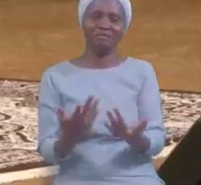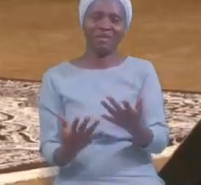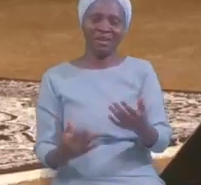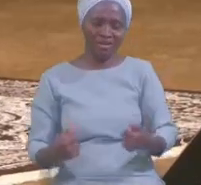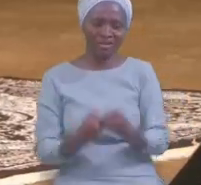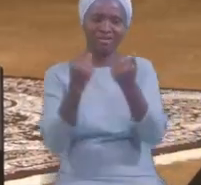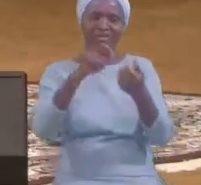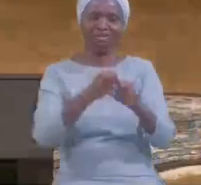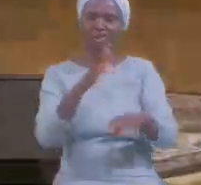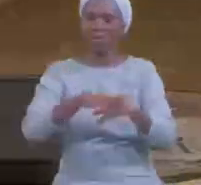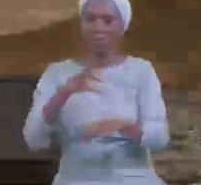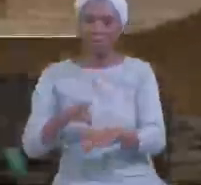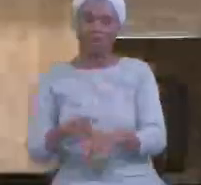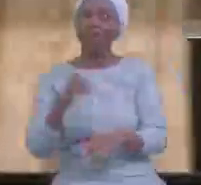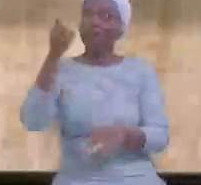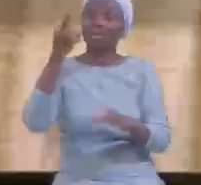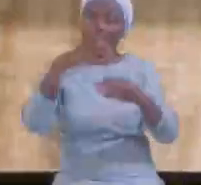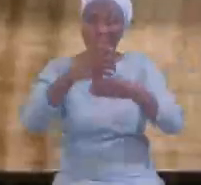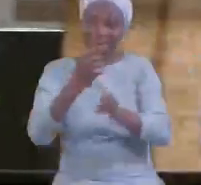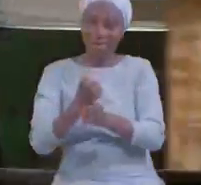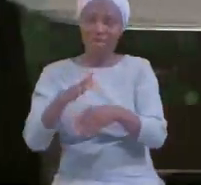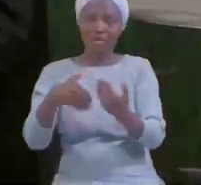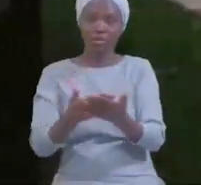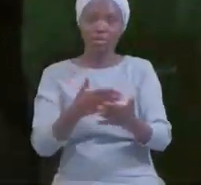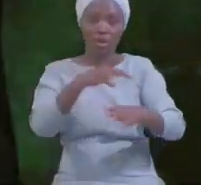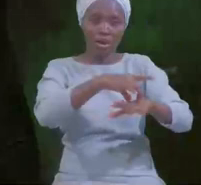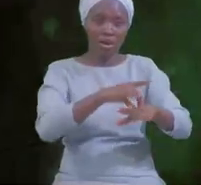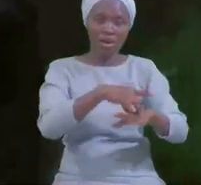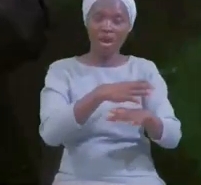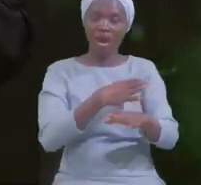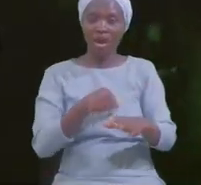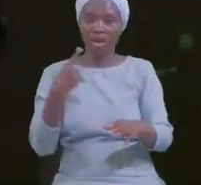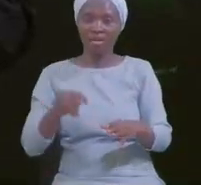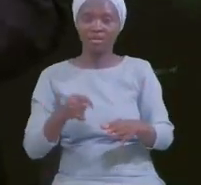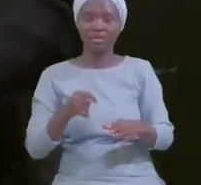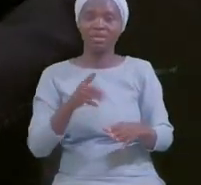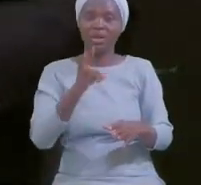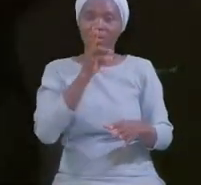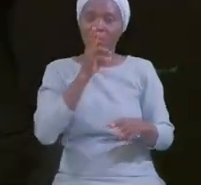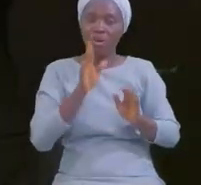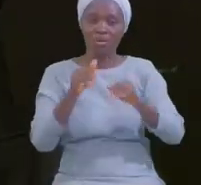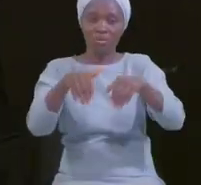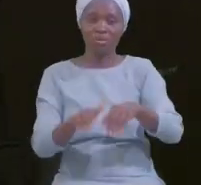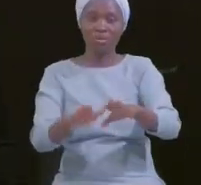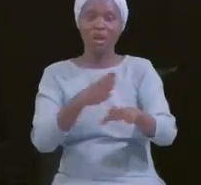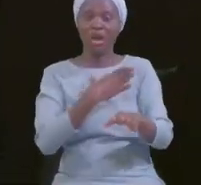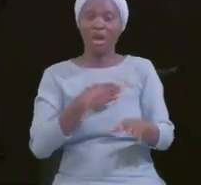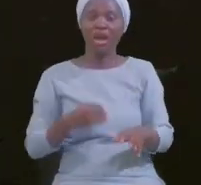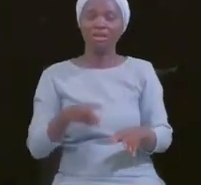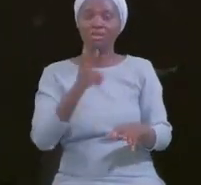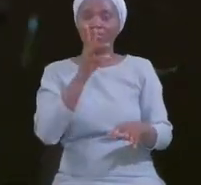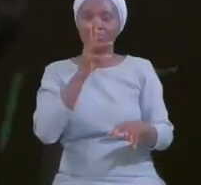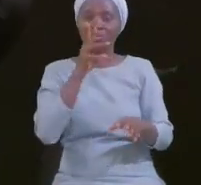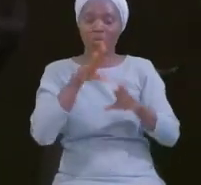terre. Dieu a créé toute la terre, il a créé les mers, les océans, tout en un